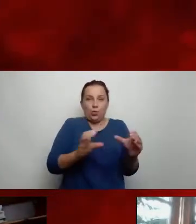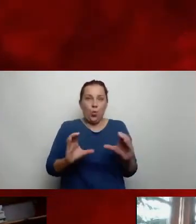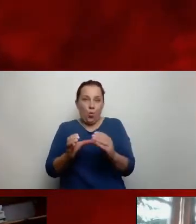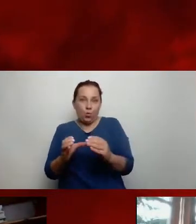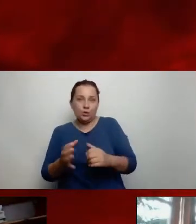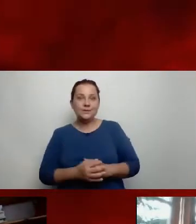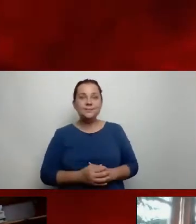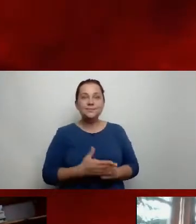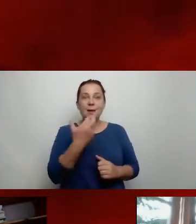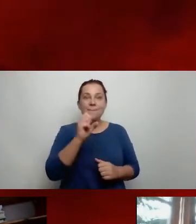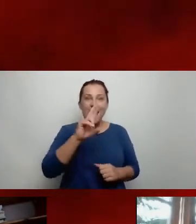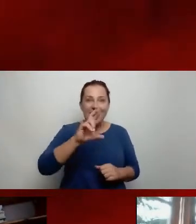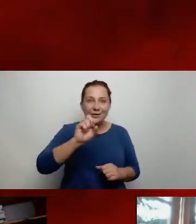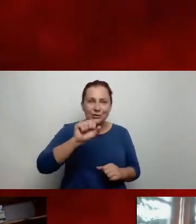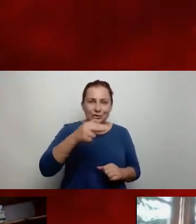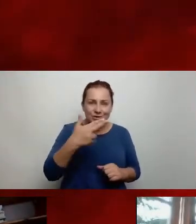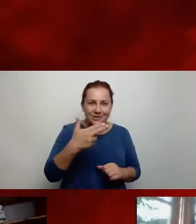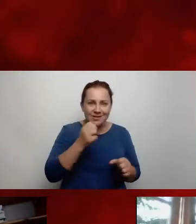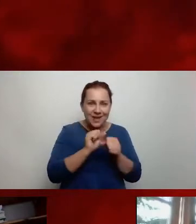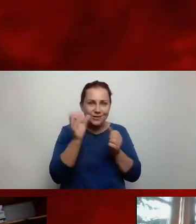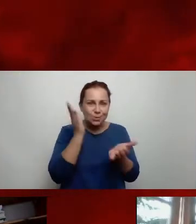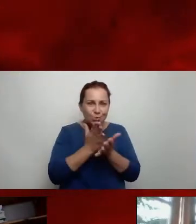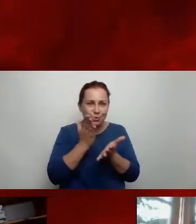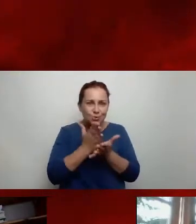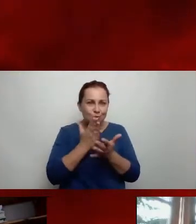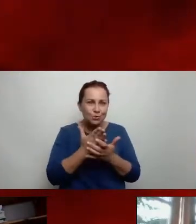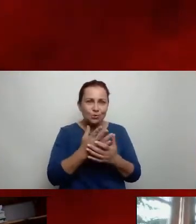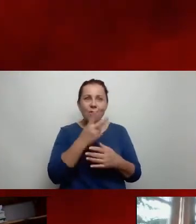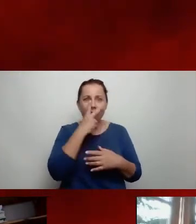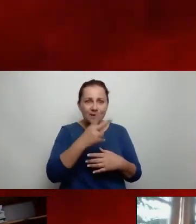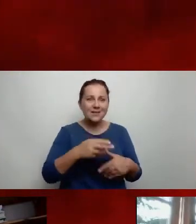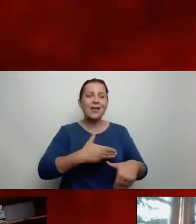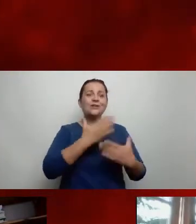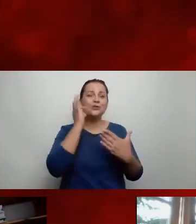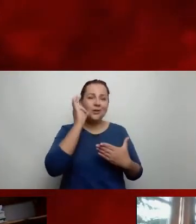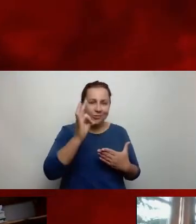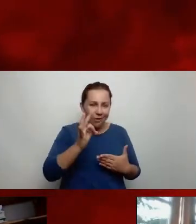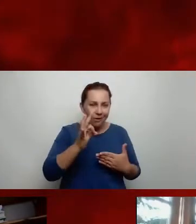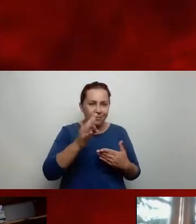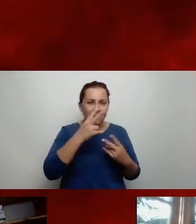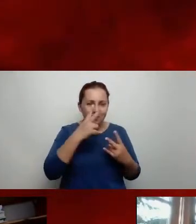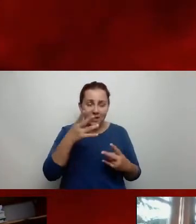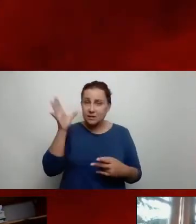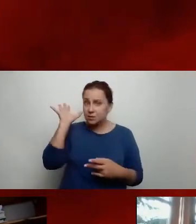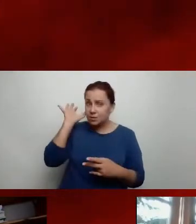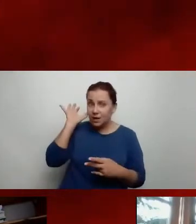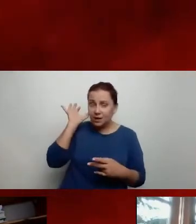Marcin, czy jesteś gdzieś z nami? Już jesteś. Tak, dzień dobry, dobry wieczór. Czy się słyszymy?